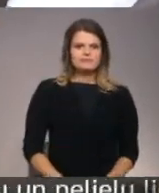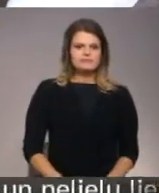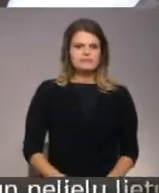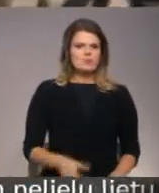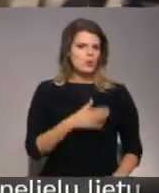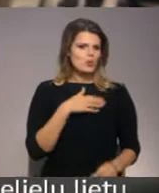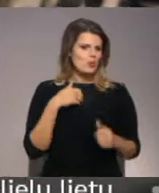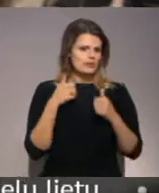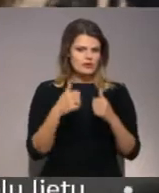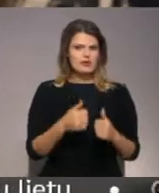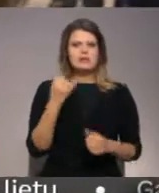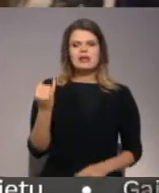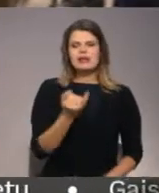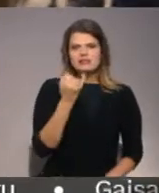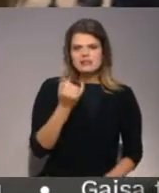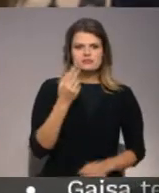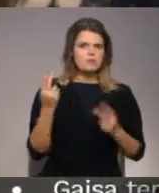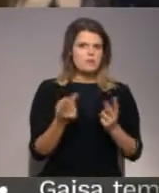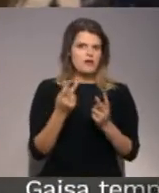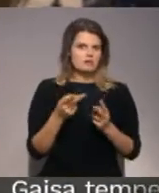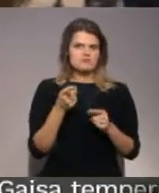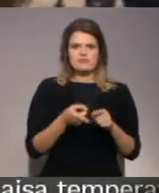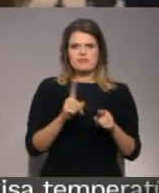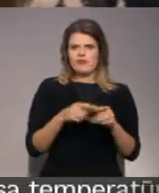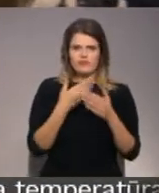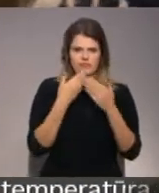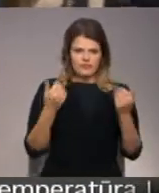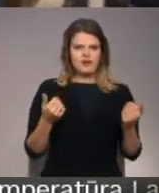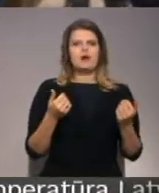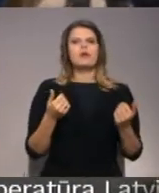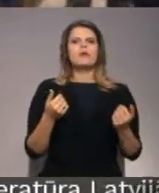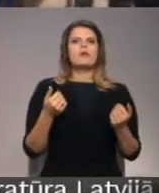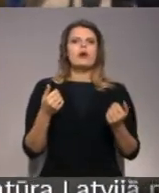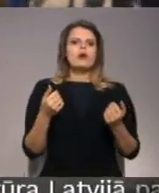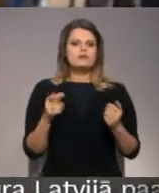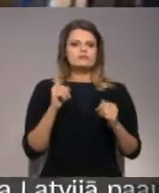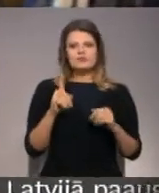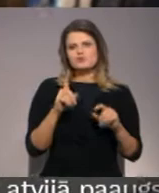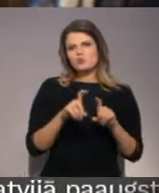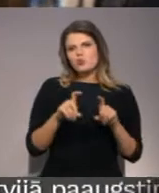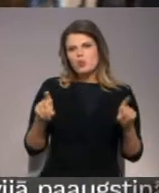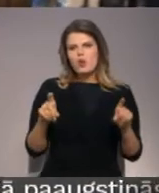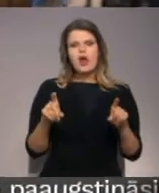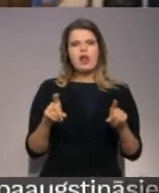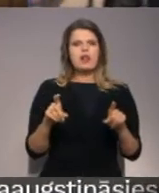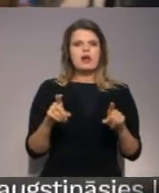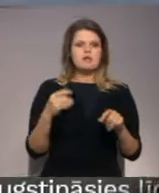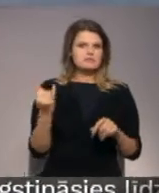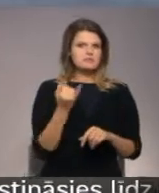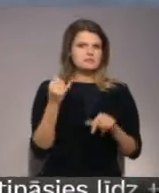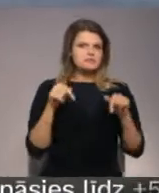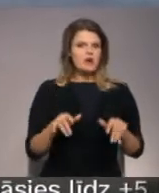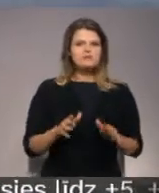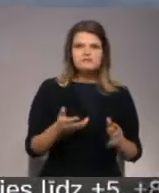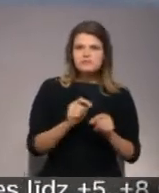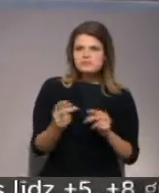Ļoti labi. Interesanti, jo parasti nekad tāda nav. Mēs skolā tikai ejam, kurinam ugunskuru un tā.